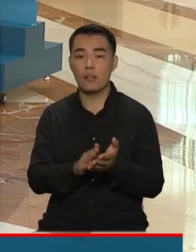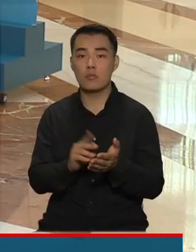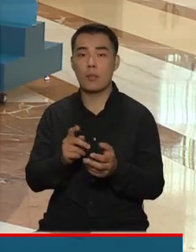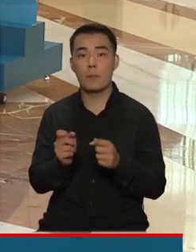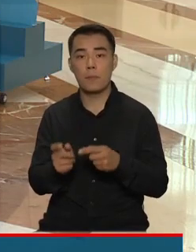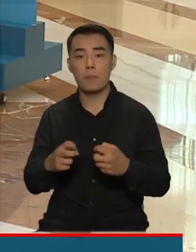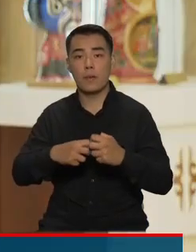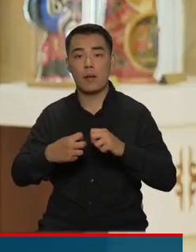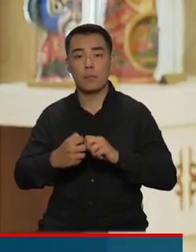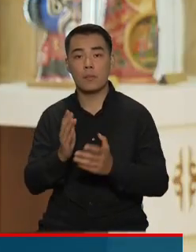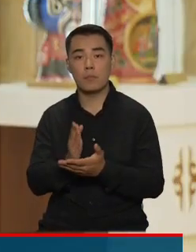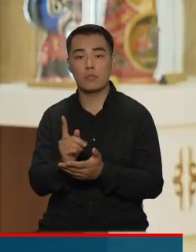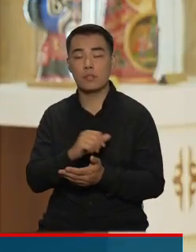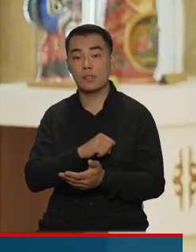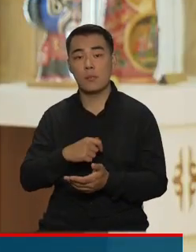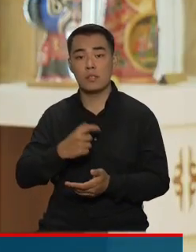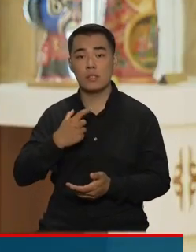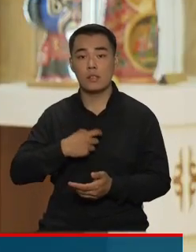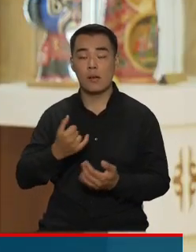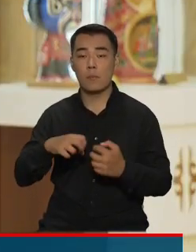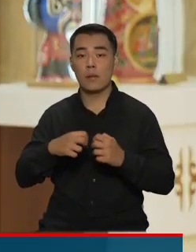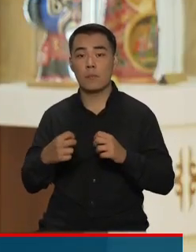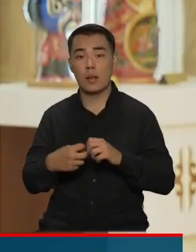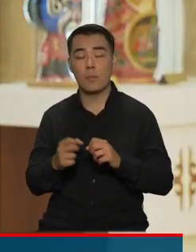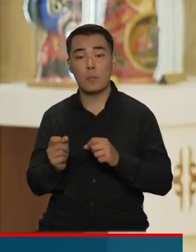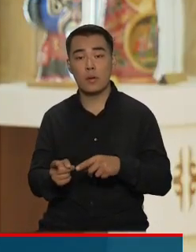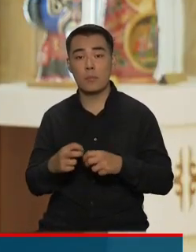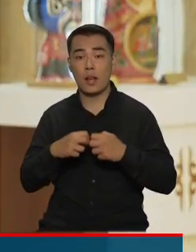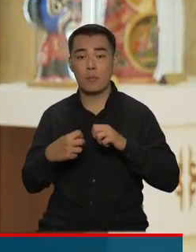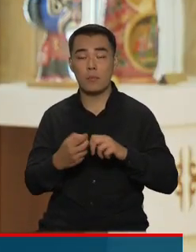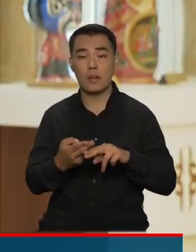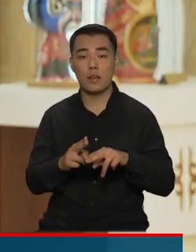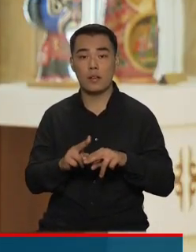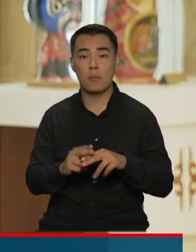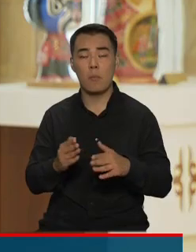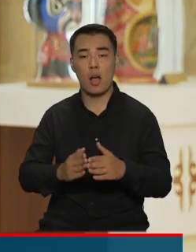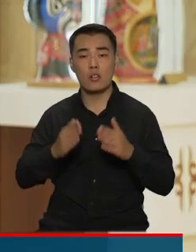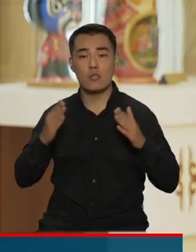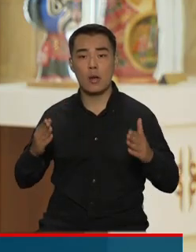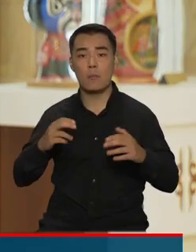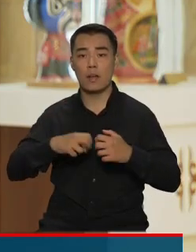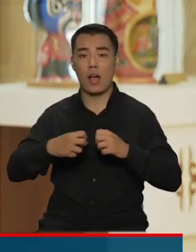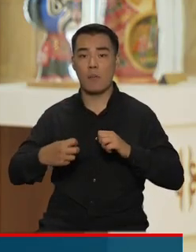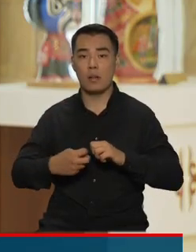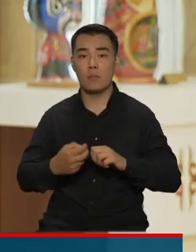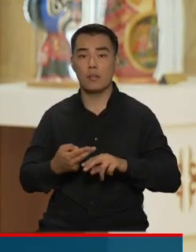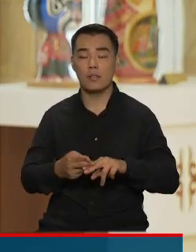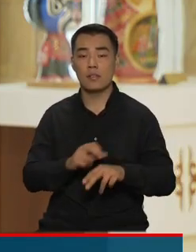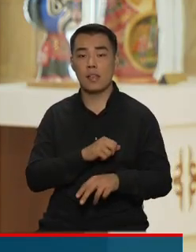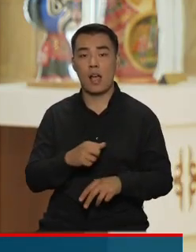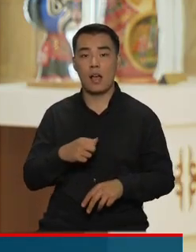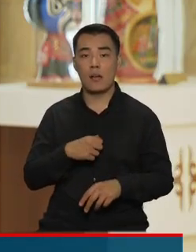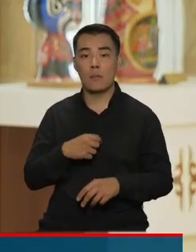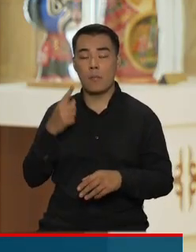қоқыс мәселесі. Мен өзім үшін бұл қоқыс мәселесі бір үлкен проблема екенін өзіме